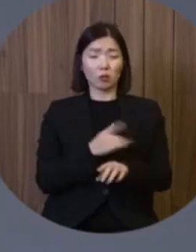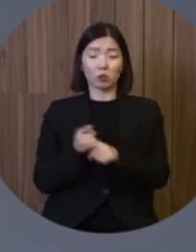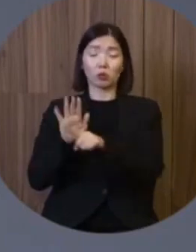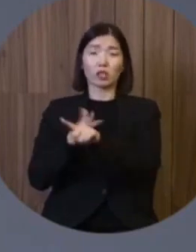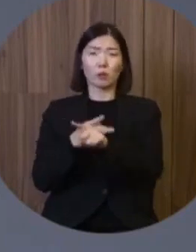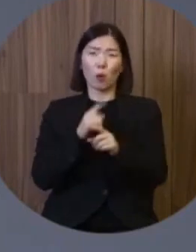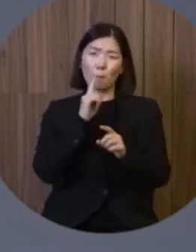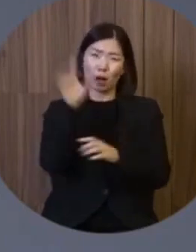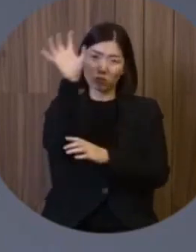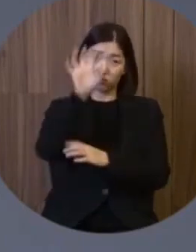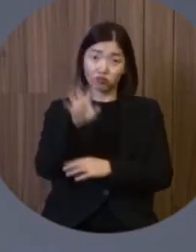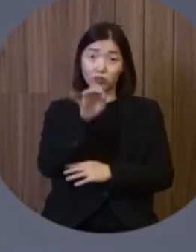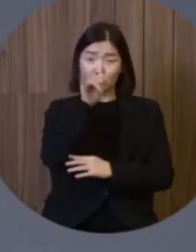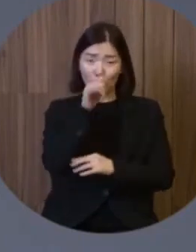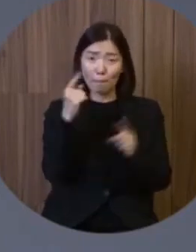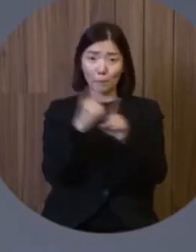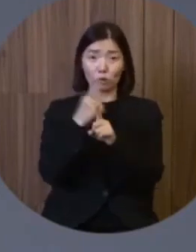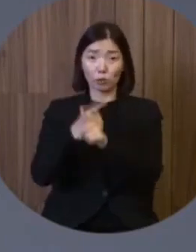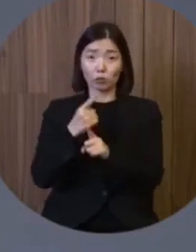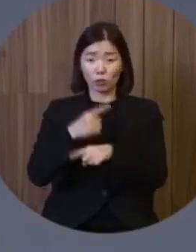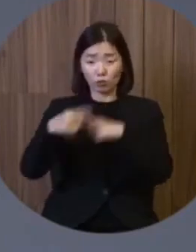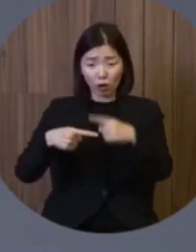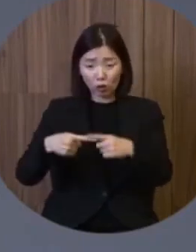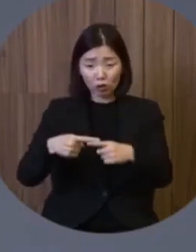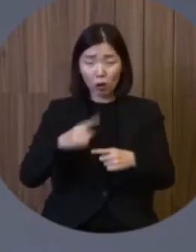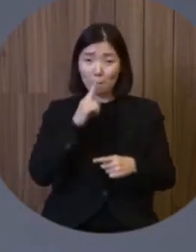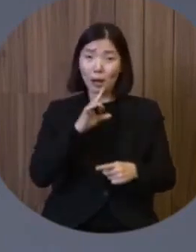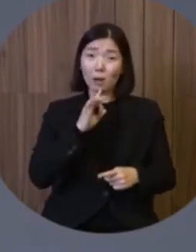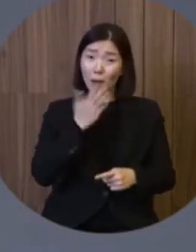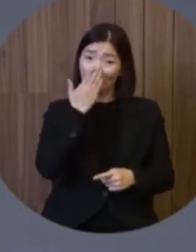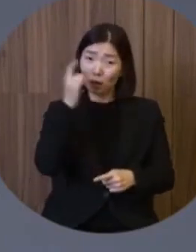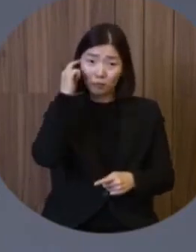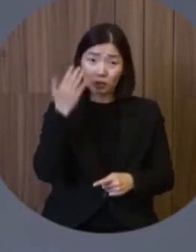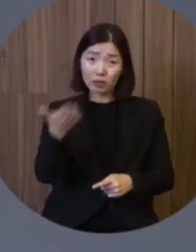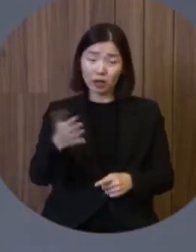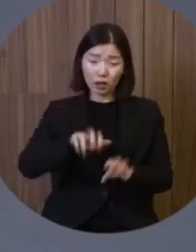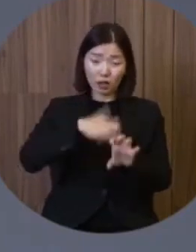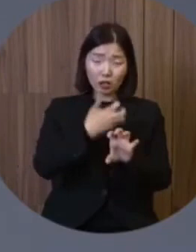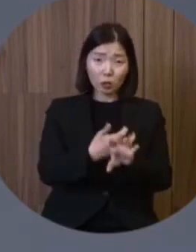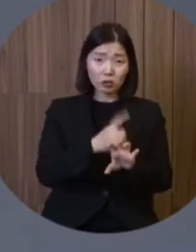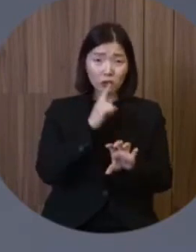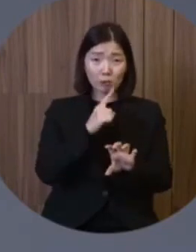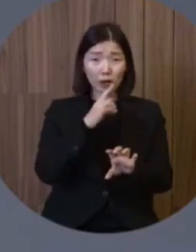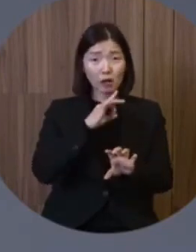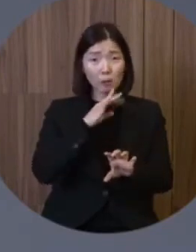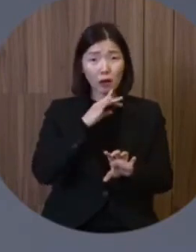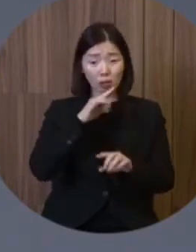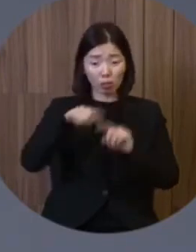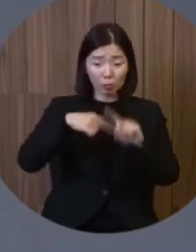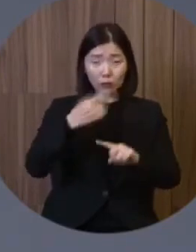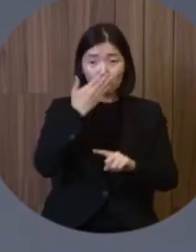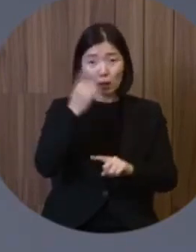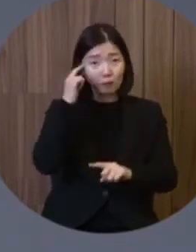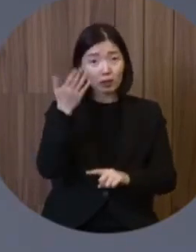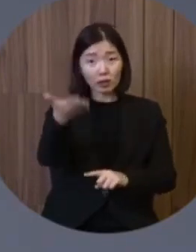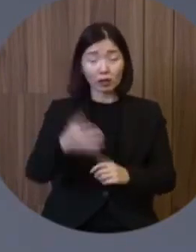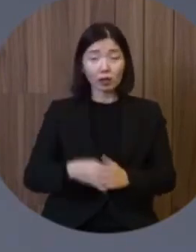없습니다. 바꾸자고만 하는데 그러면 바뀌어집니까? 혁신하자고 하는데 그러면 혁신이